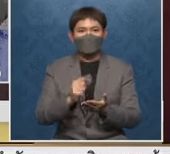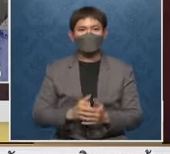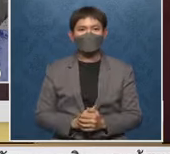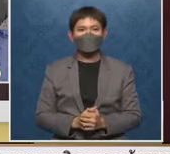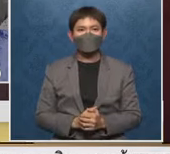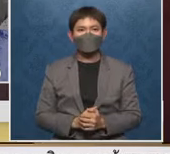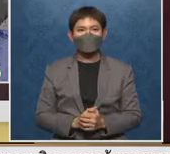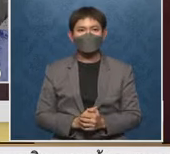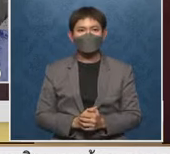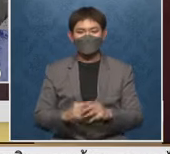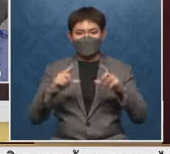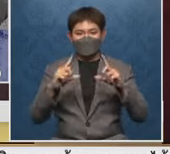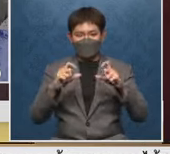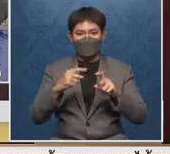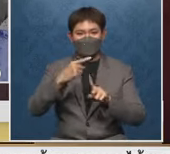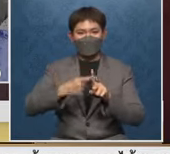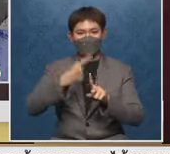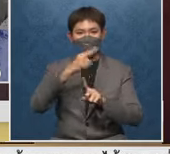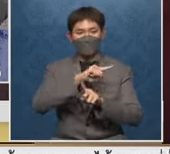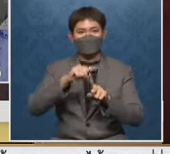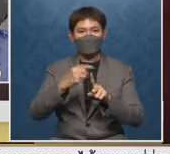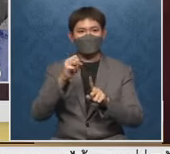ถ่ายเมื่อวันที่13มกราคม